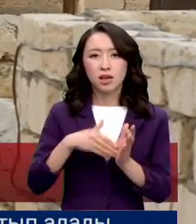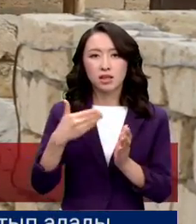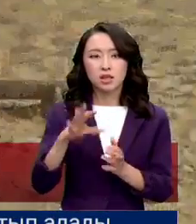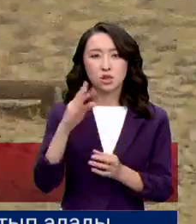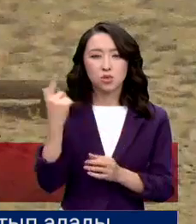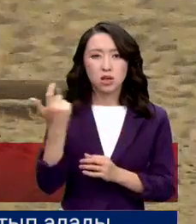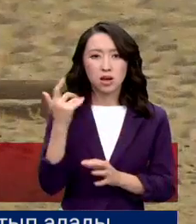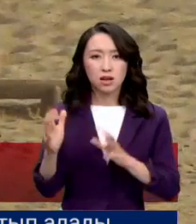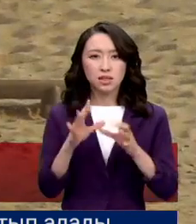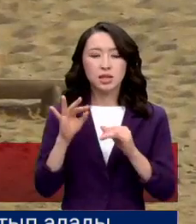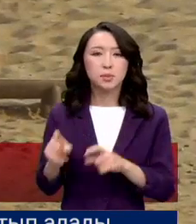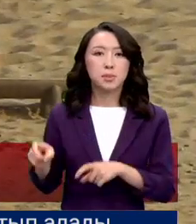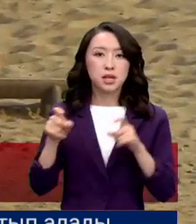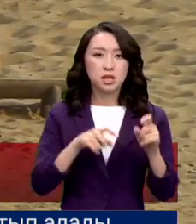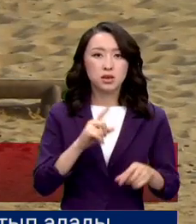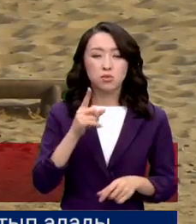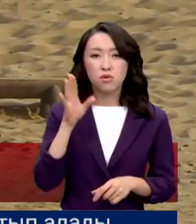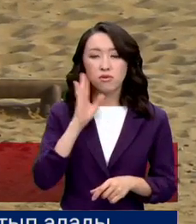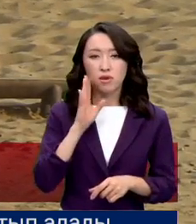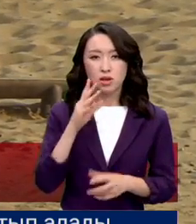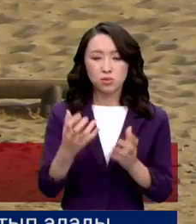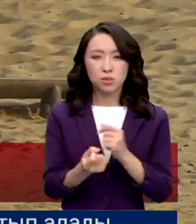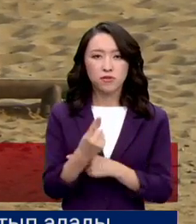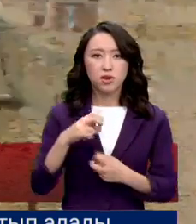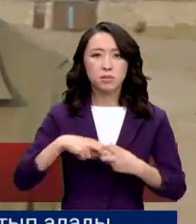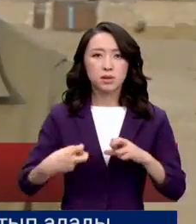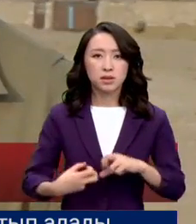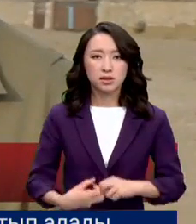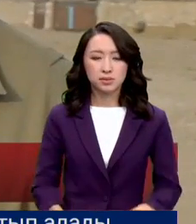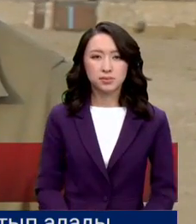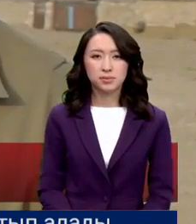от хозяйства и переехать. Ведь и с водой теперь появились проблемы.